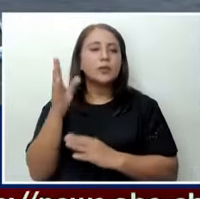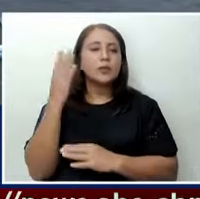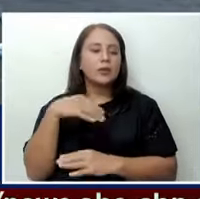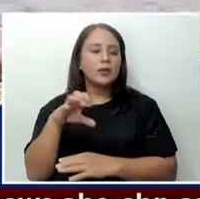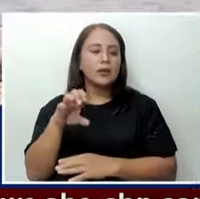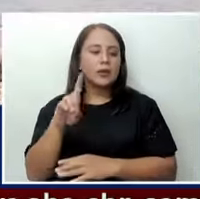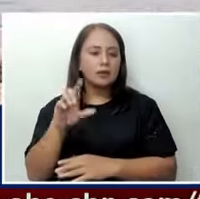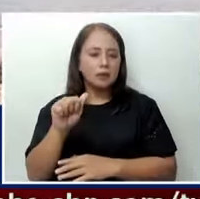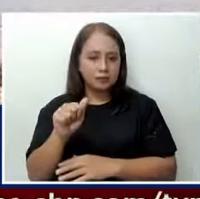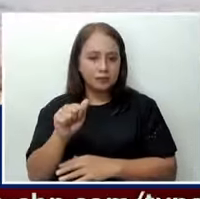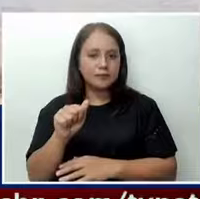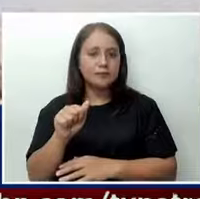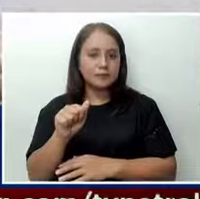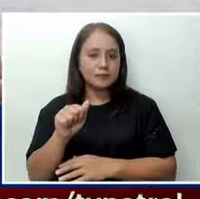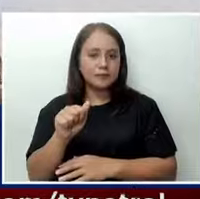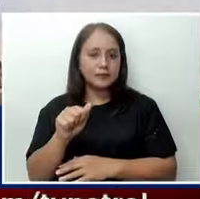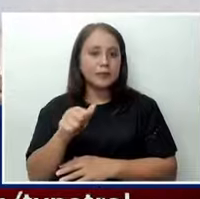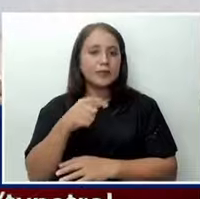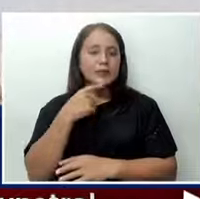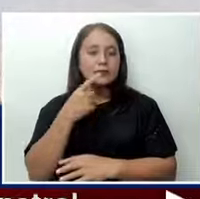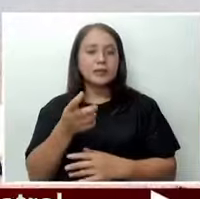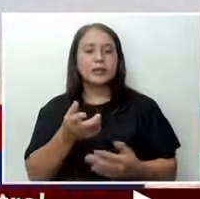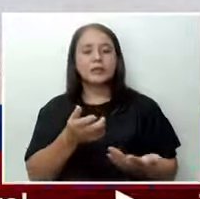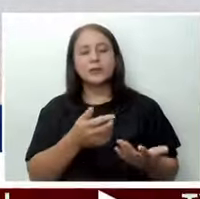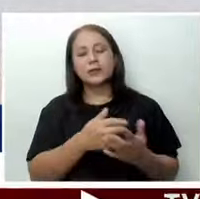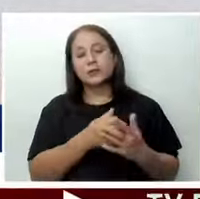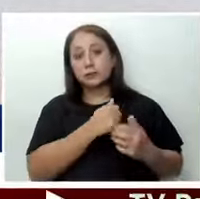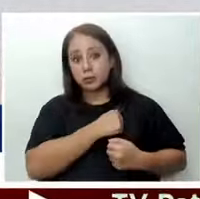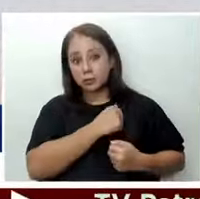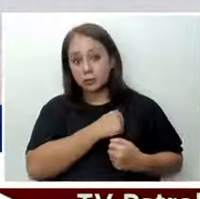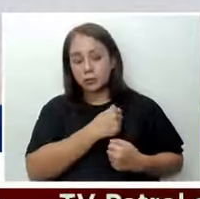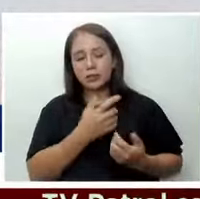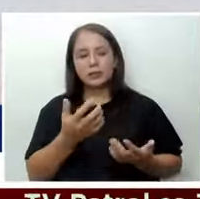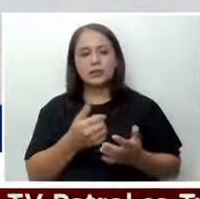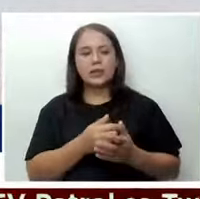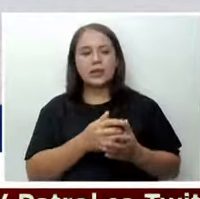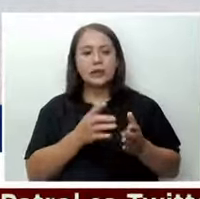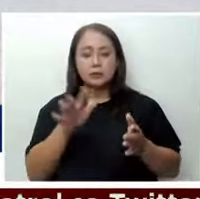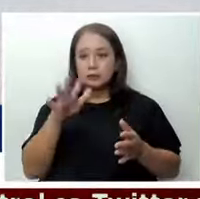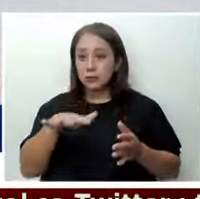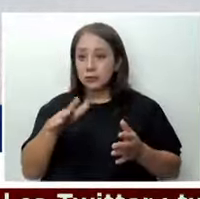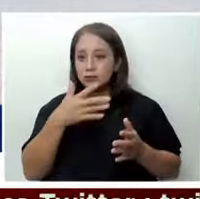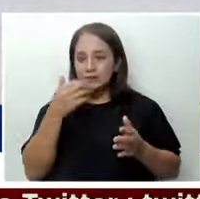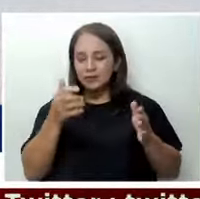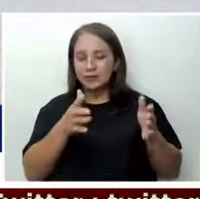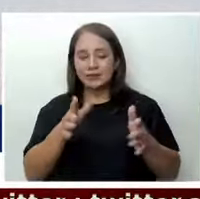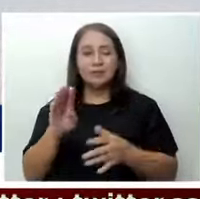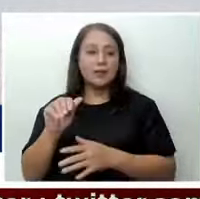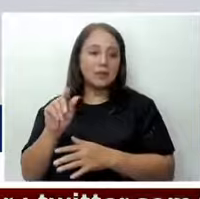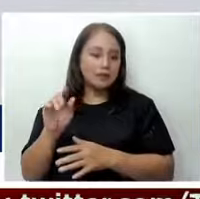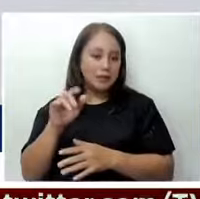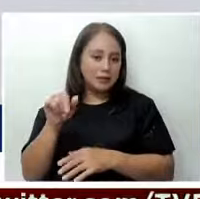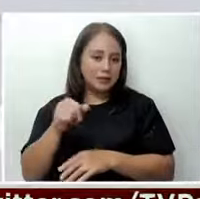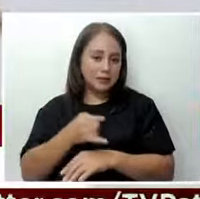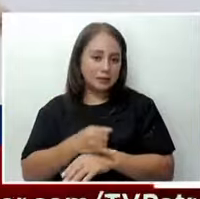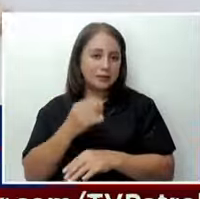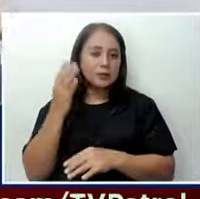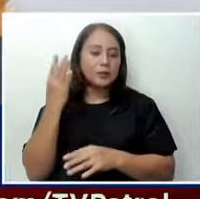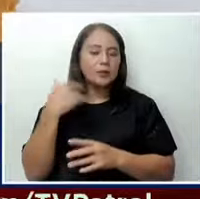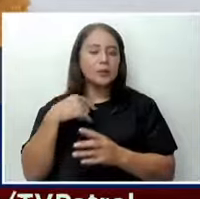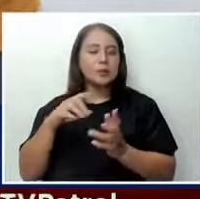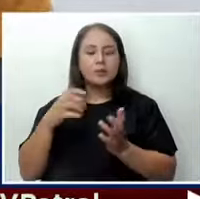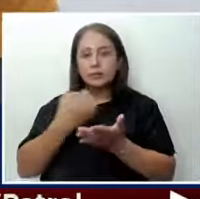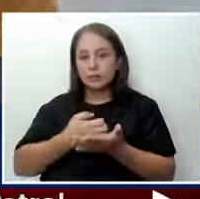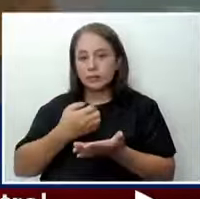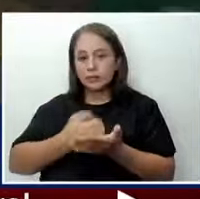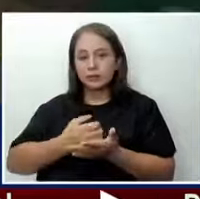EDCA. Ayon sa Armed Forces of the Philippines, isang strategic na lokasyon itong Balabac Island, partikular na sa usaping ekonomiya